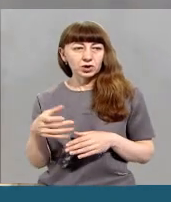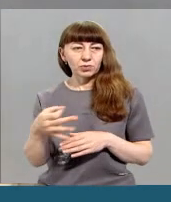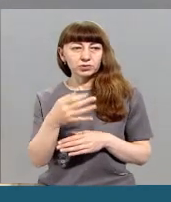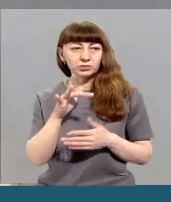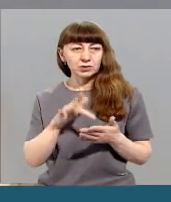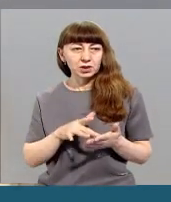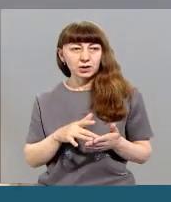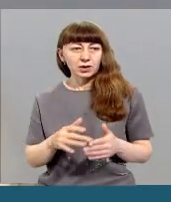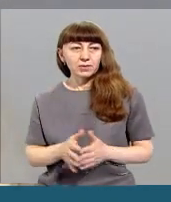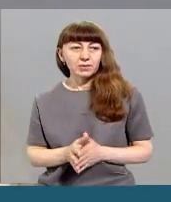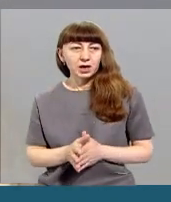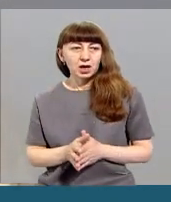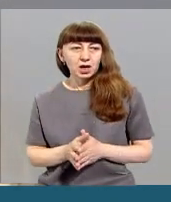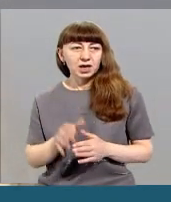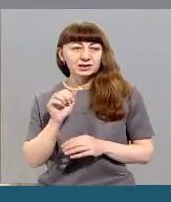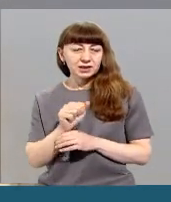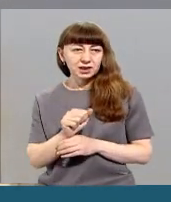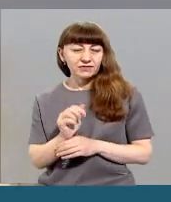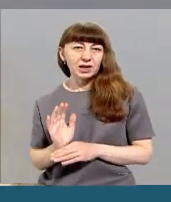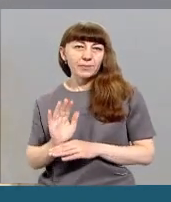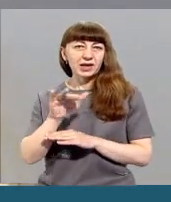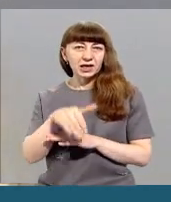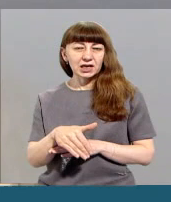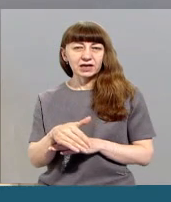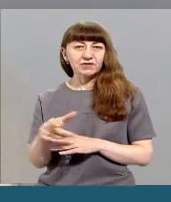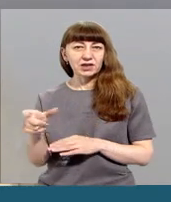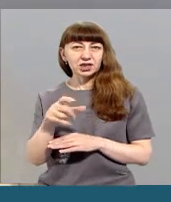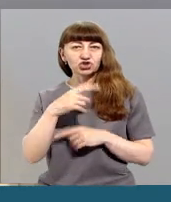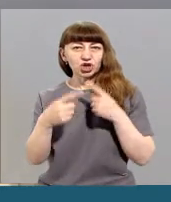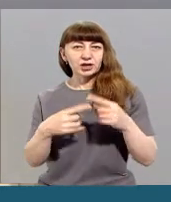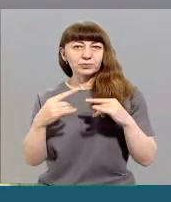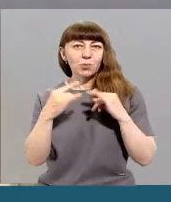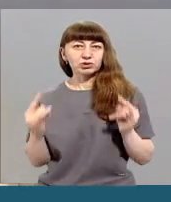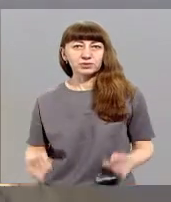центра предотвратили перелив реки через мост. Айдана Папанина, Олег Сытник, телеканал Костанай.